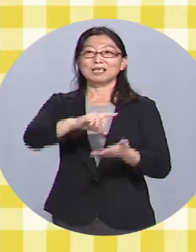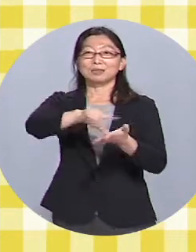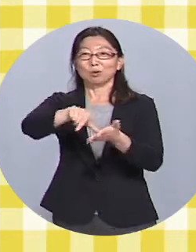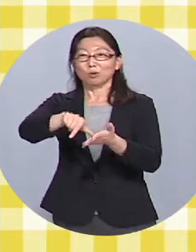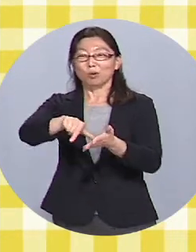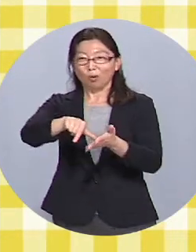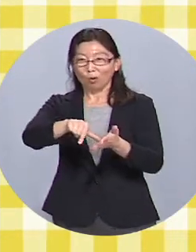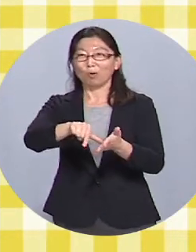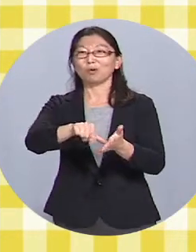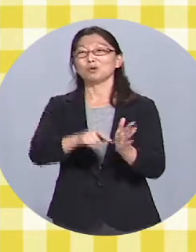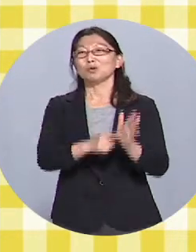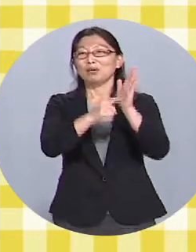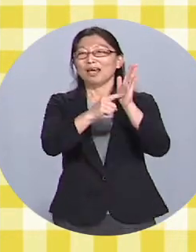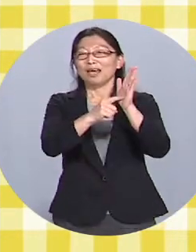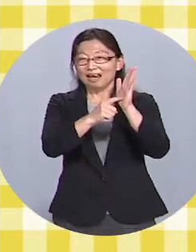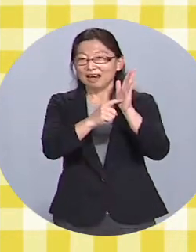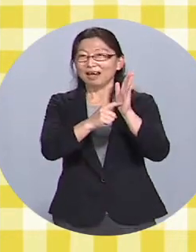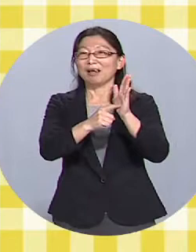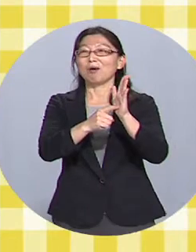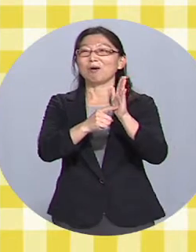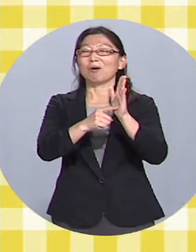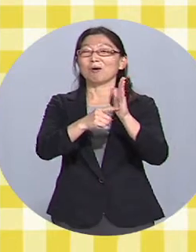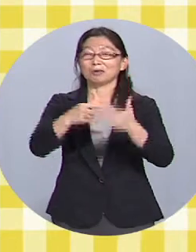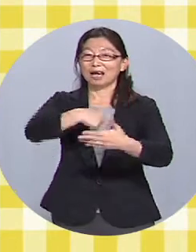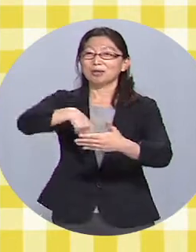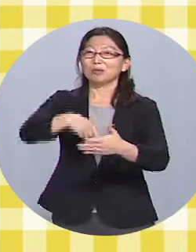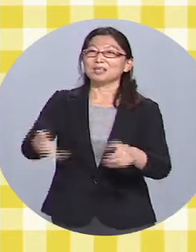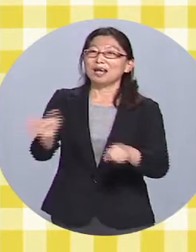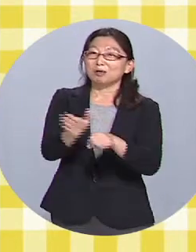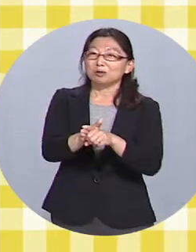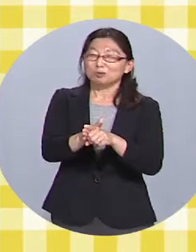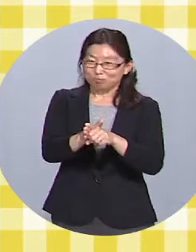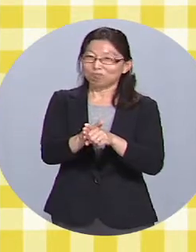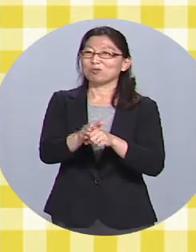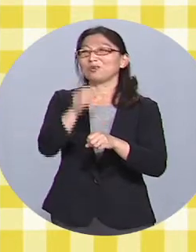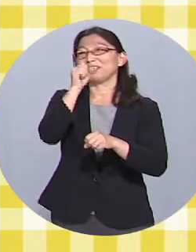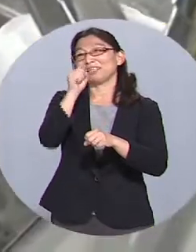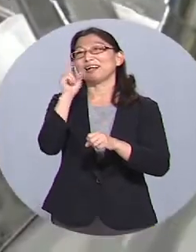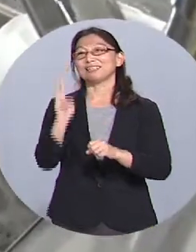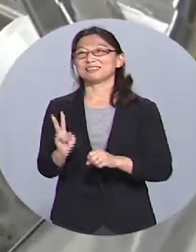で郷土愛を育んでもらうのが狙いなんですね。